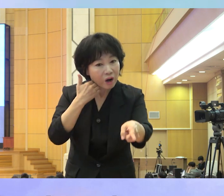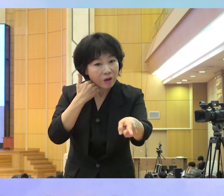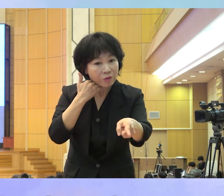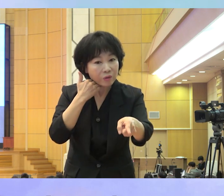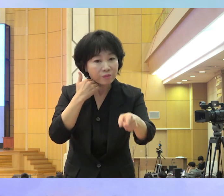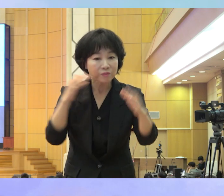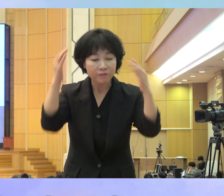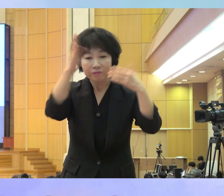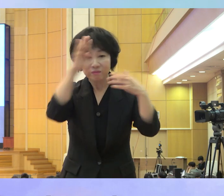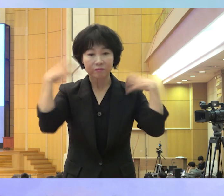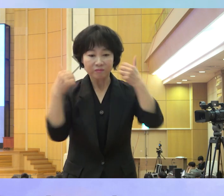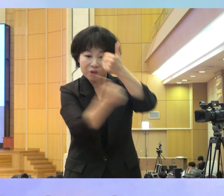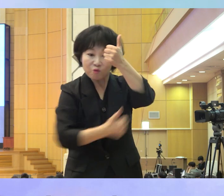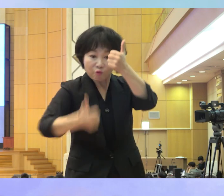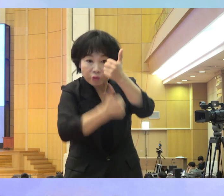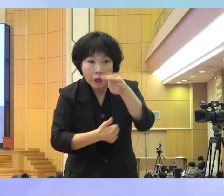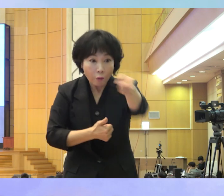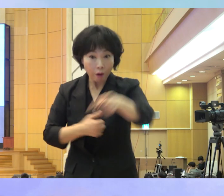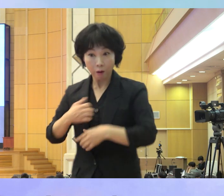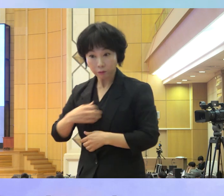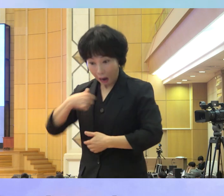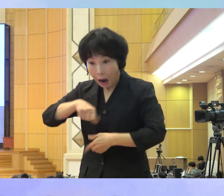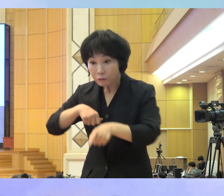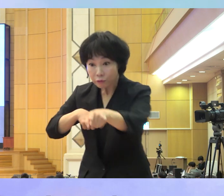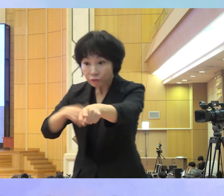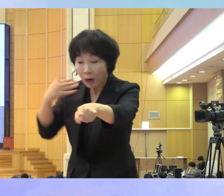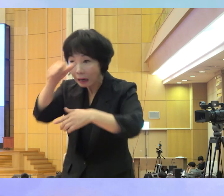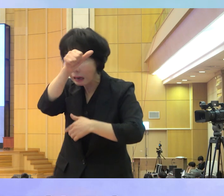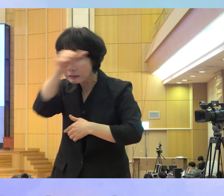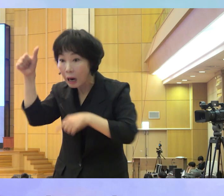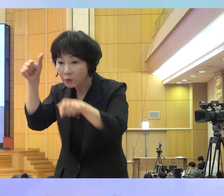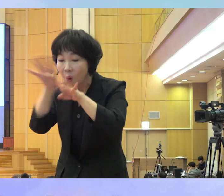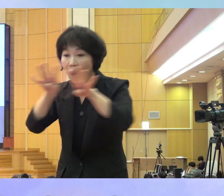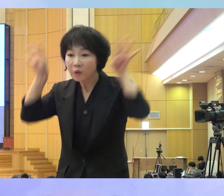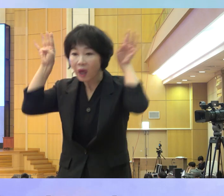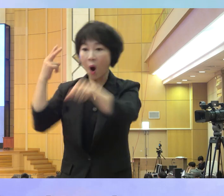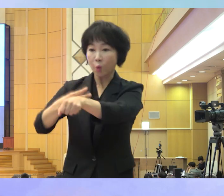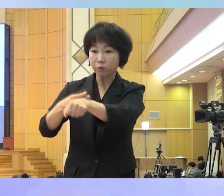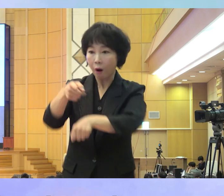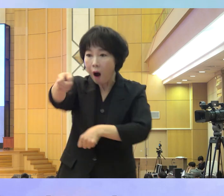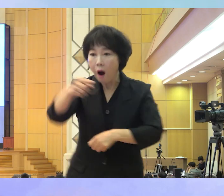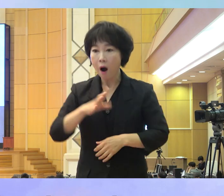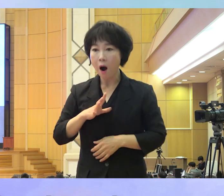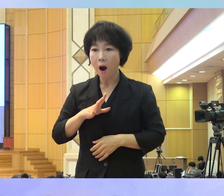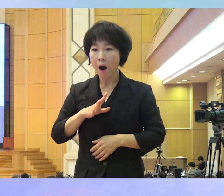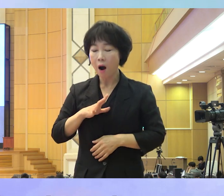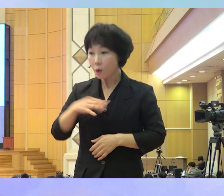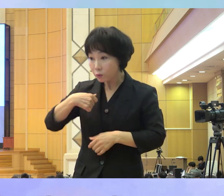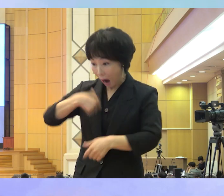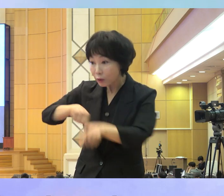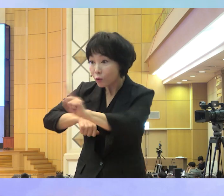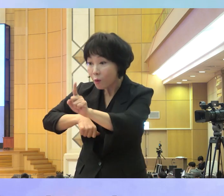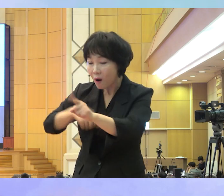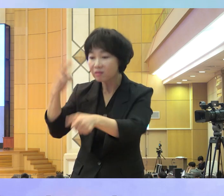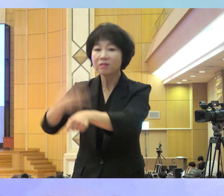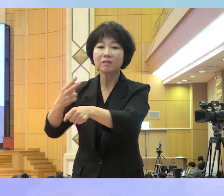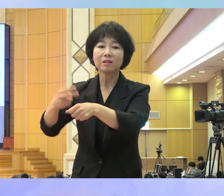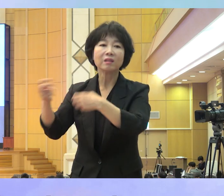자기 아들 되신 분 한 분은 또 장로면서 대학 교수가 되고, 또 의사가 되신 분도 계시고,